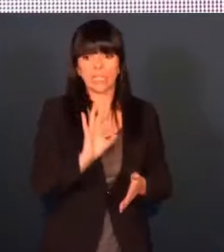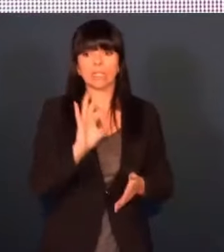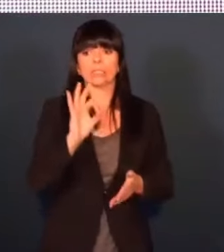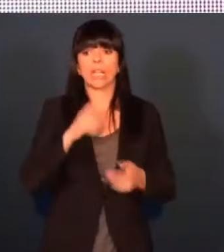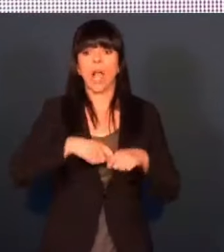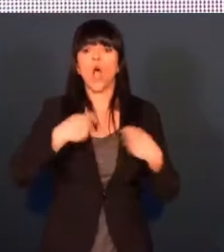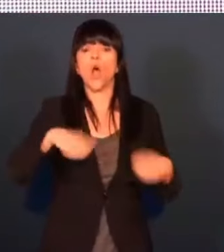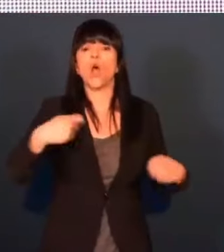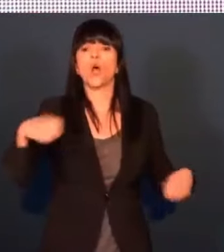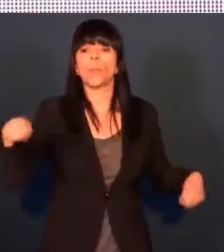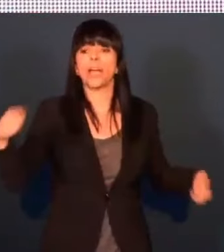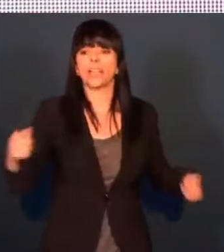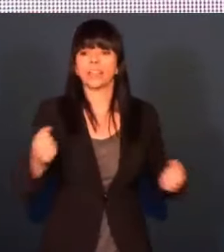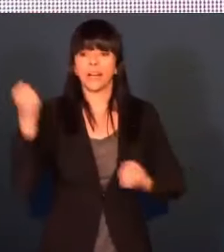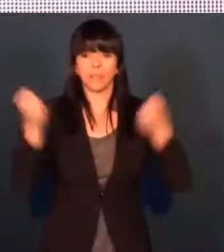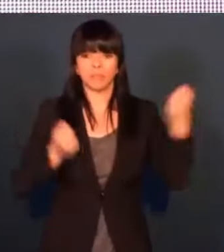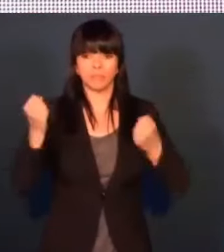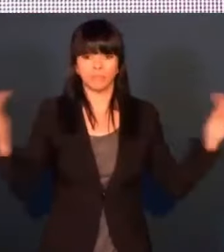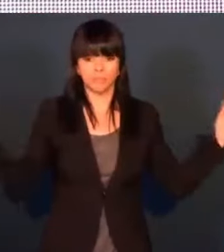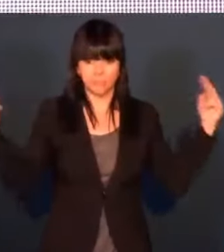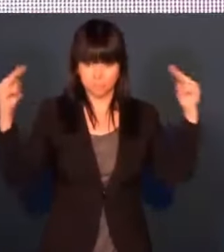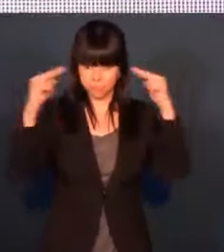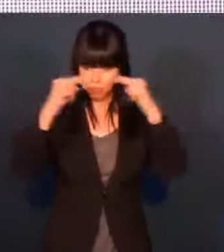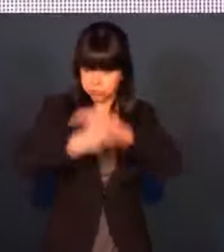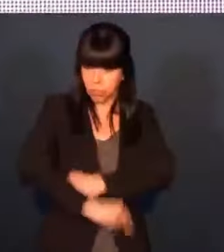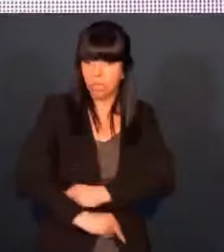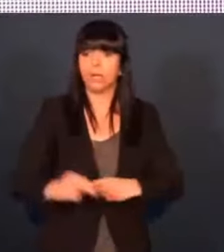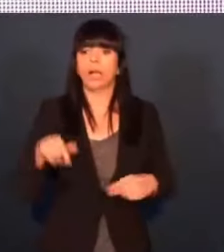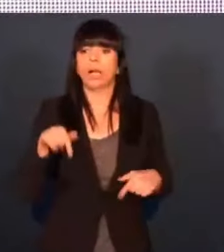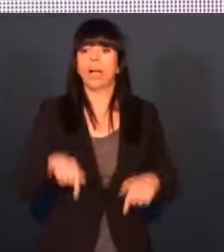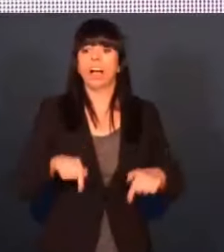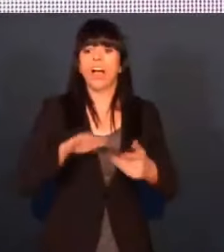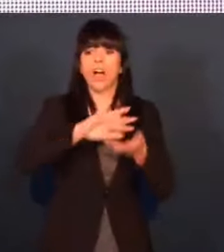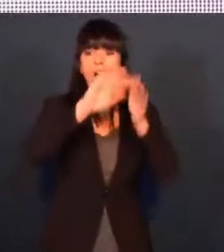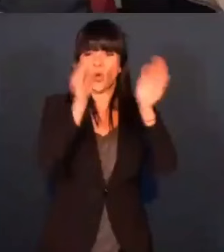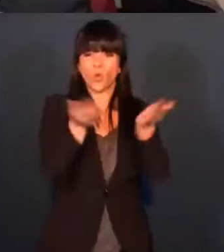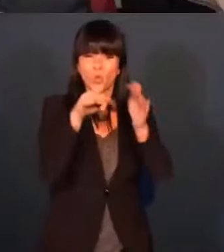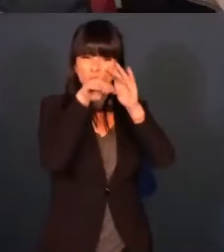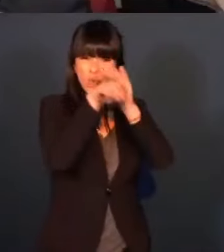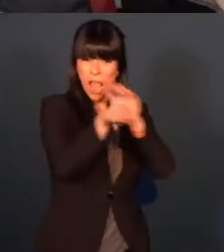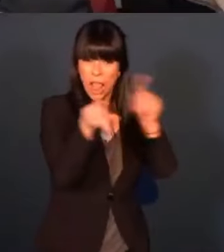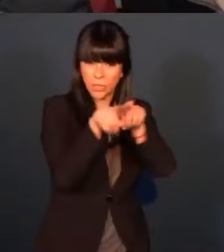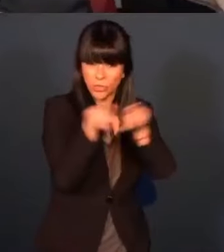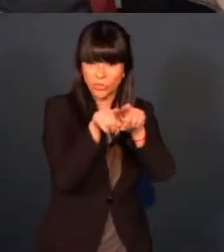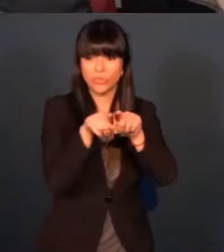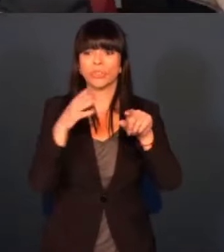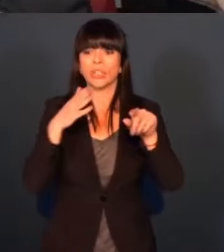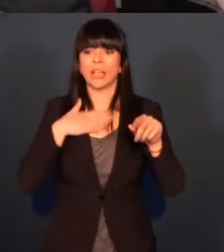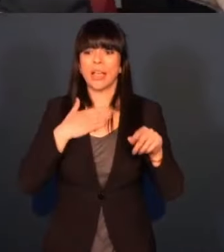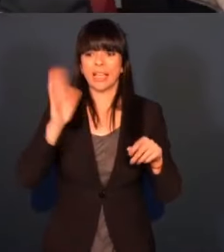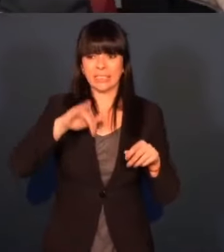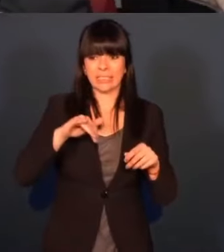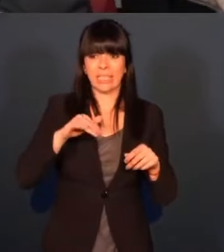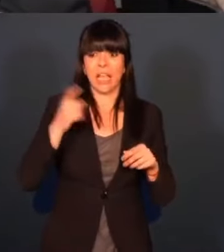пътища приключени, включително тунел Железница за 9 месеца, като още около 70 км ще бъдат